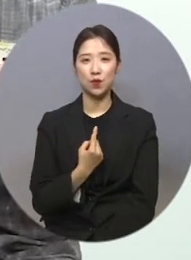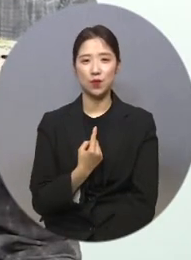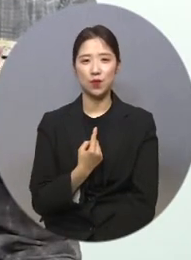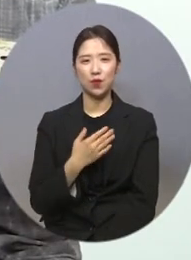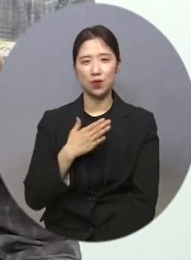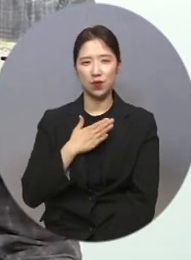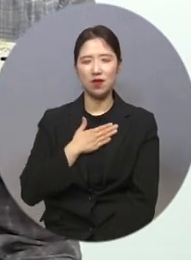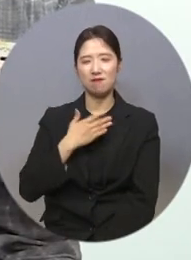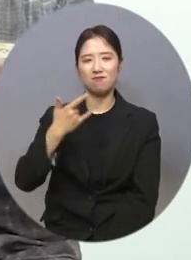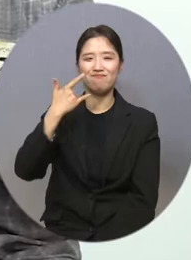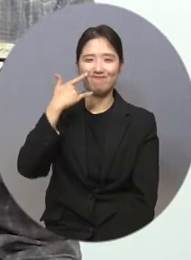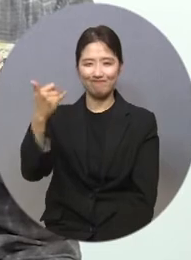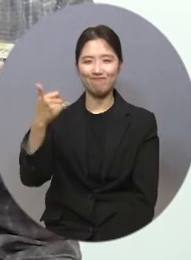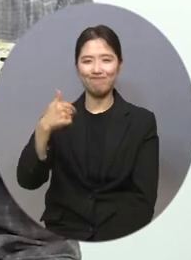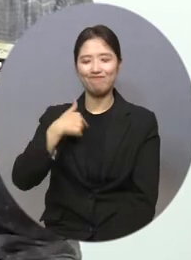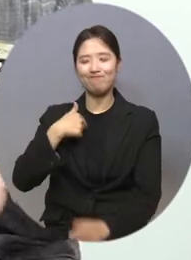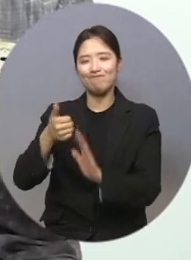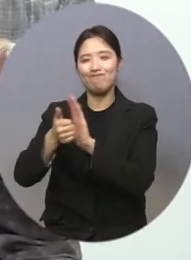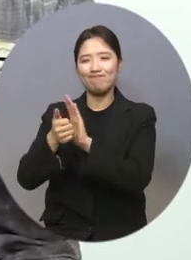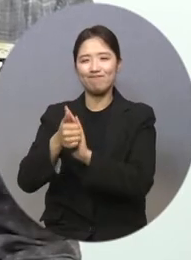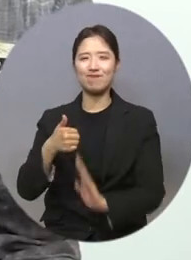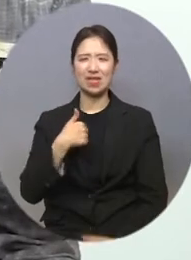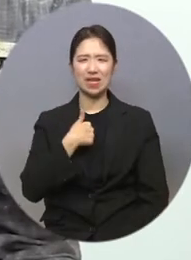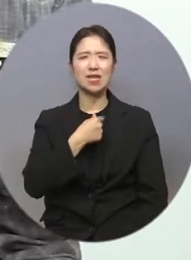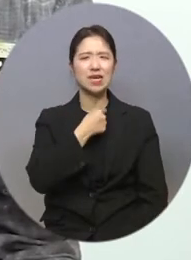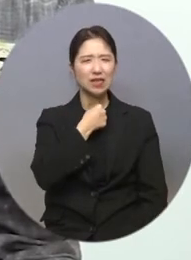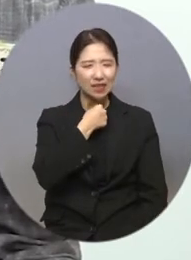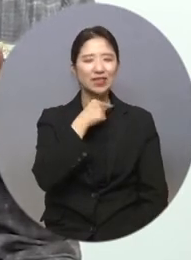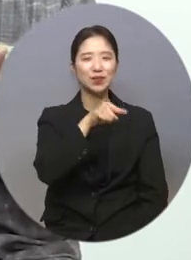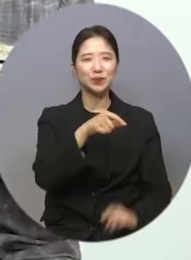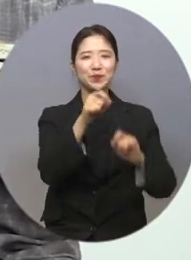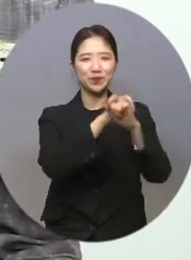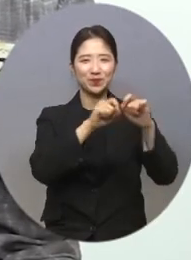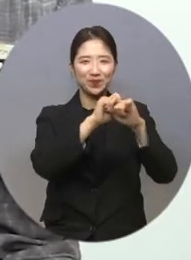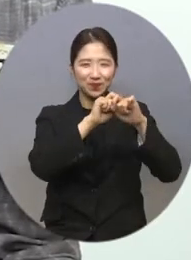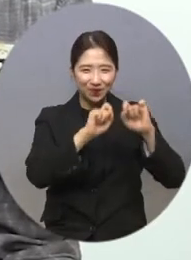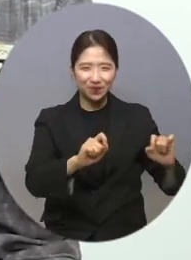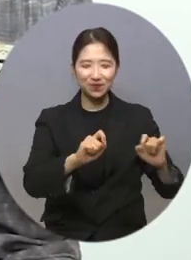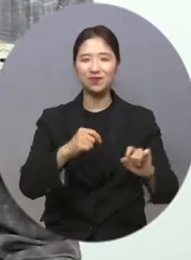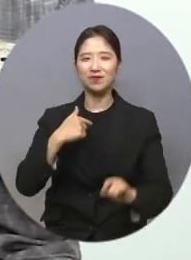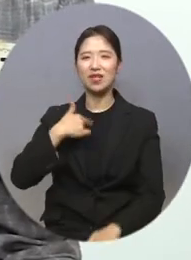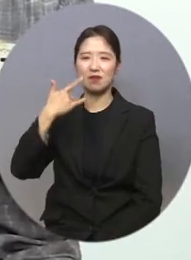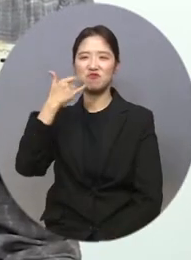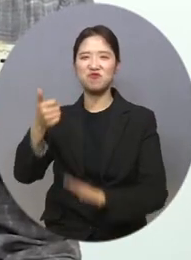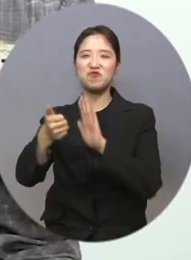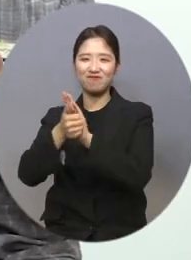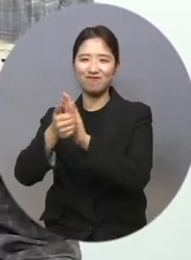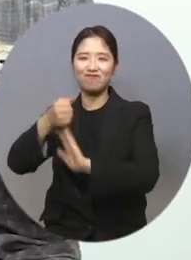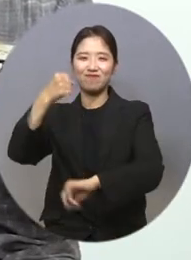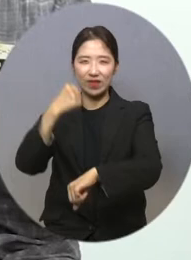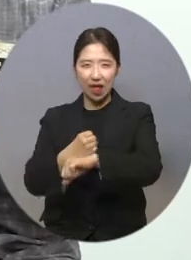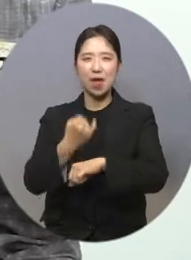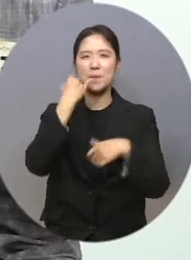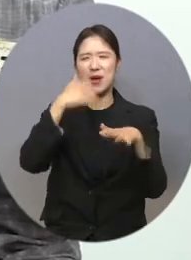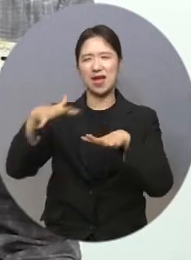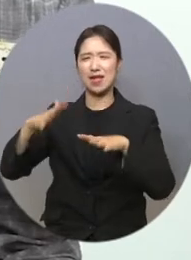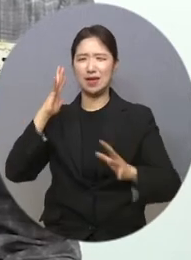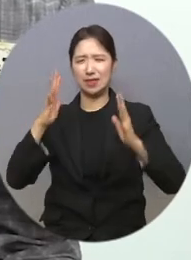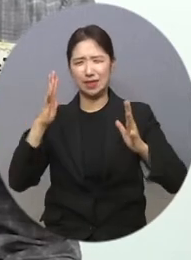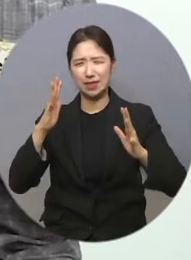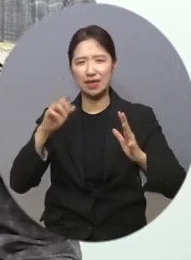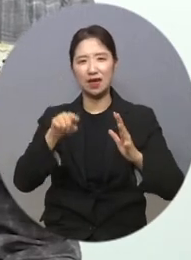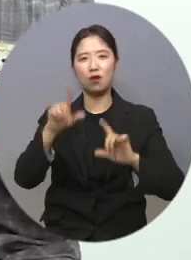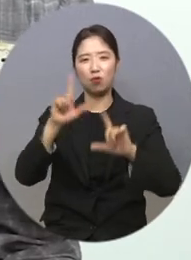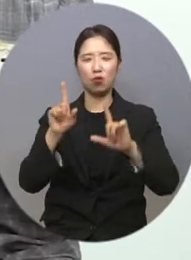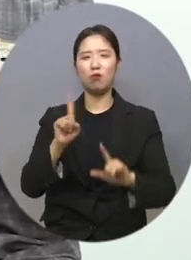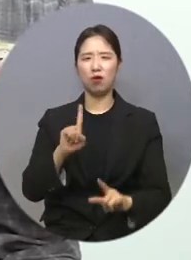나는 부모님을 돕겠어 내 꿈은 잠깐 내려놓고 부모님을 돕겠어 하면서 이제 막 바다로 뛰쳐나가는 장면이 있는데 그때 이제 오빠가 따라와가지고 그게